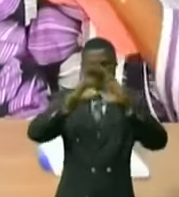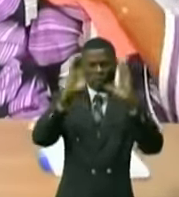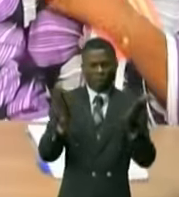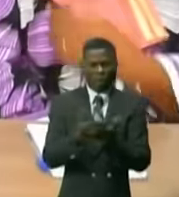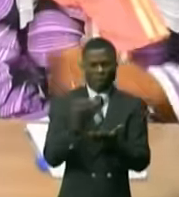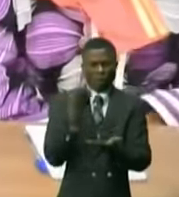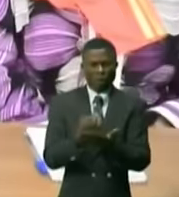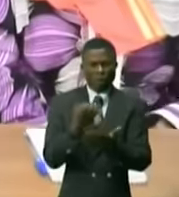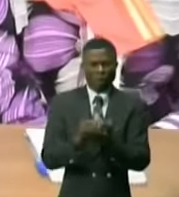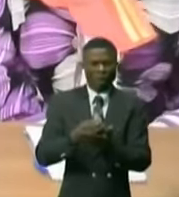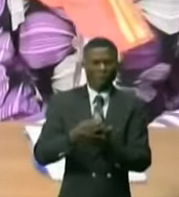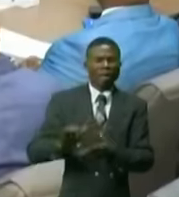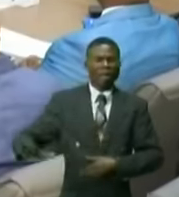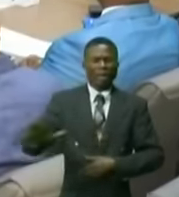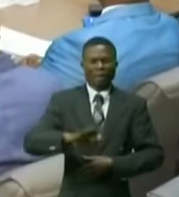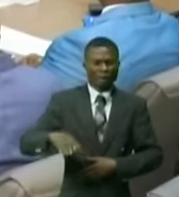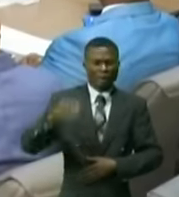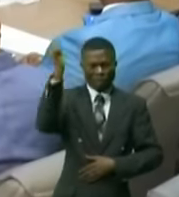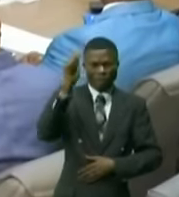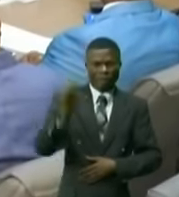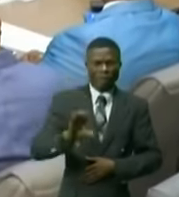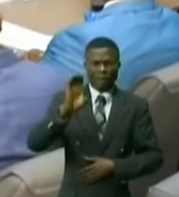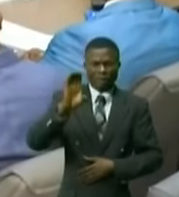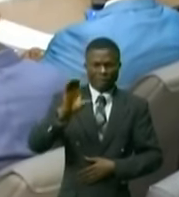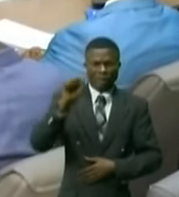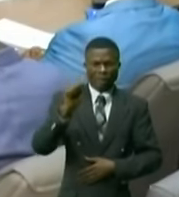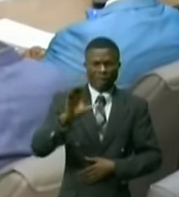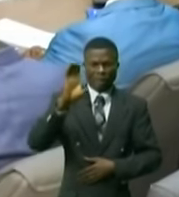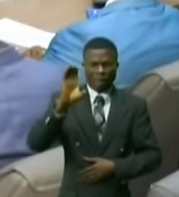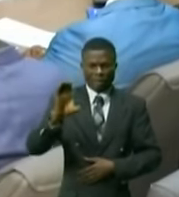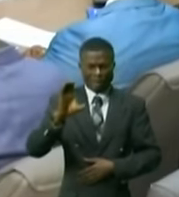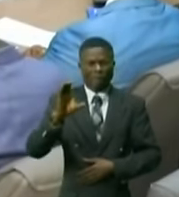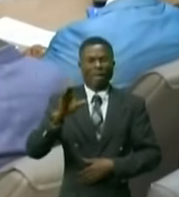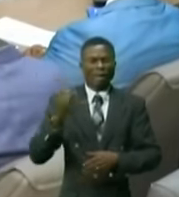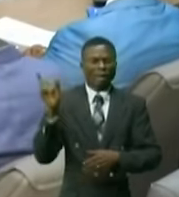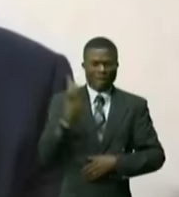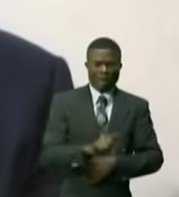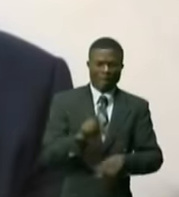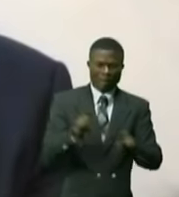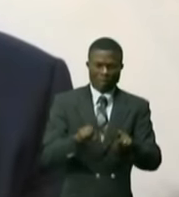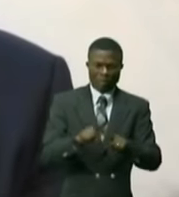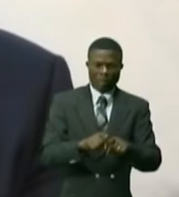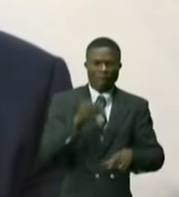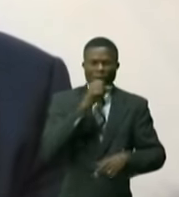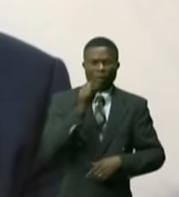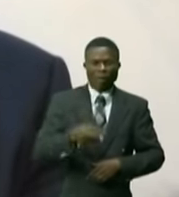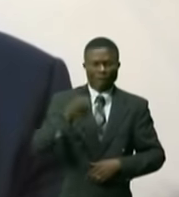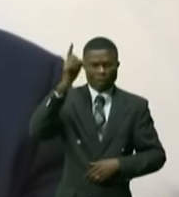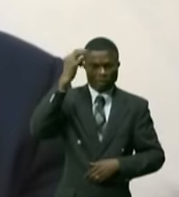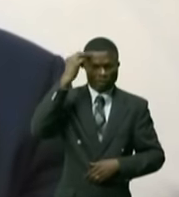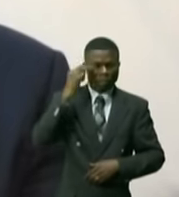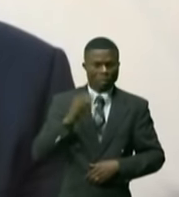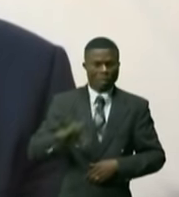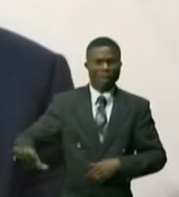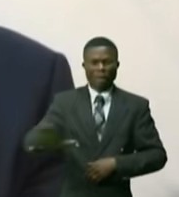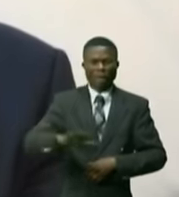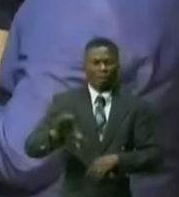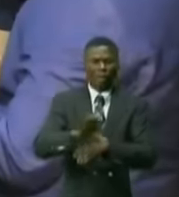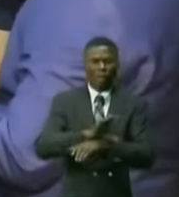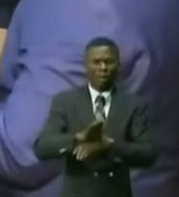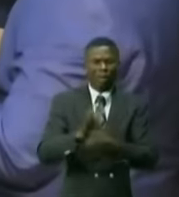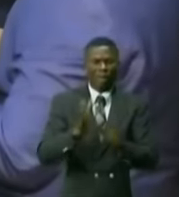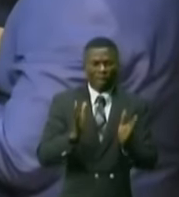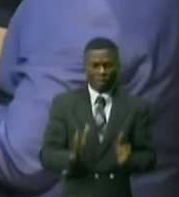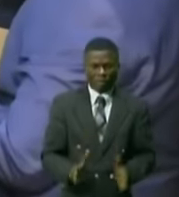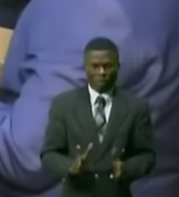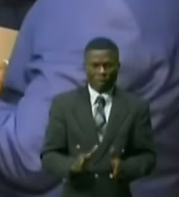des États d'Afrique centrale, CEAC, qui s'est prêtée au même exercice, conduite par l'ancien Premier ministre camerounais Yang.